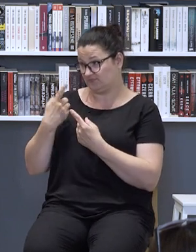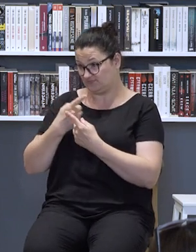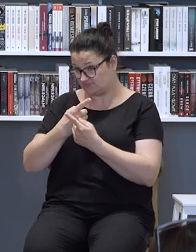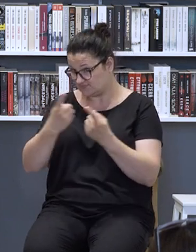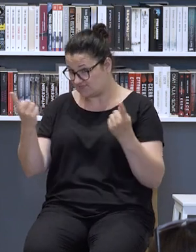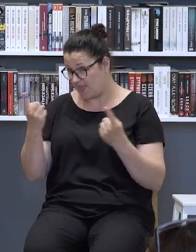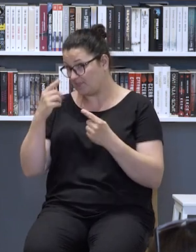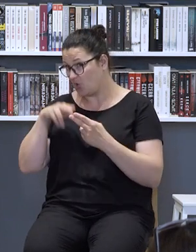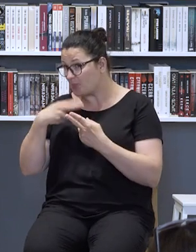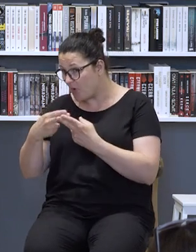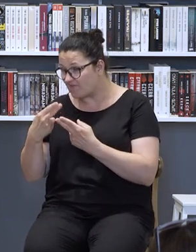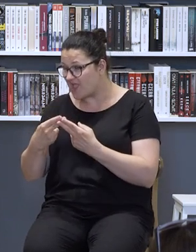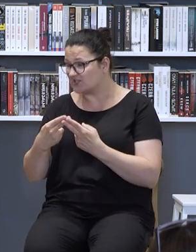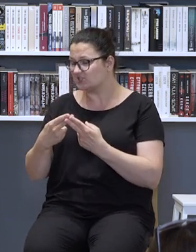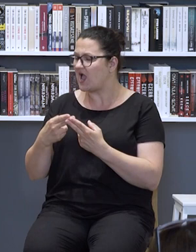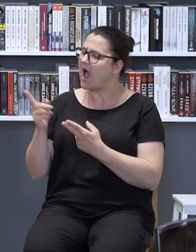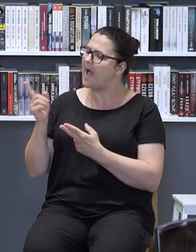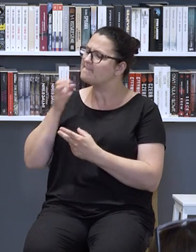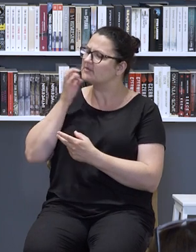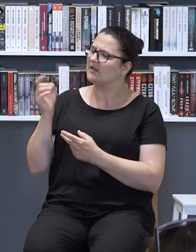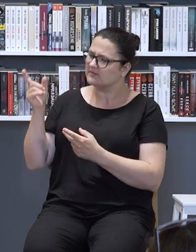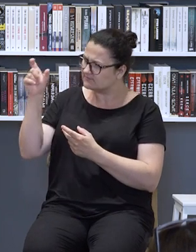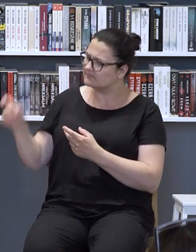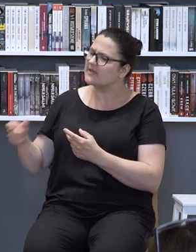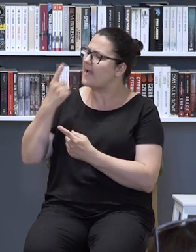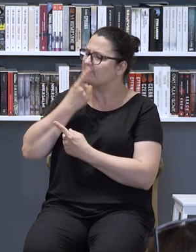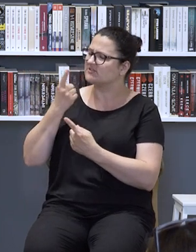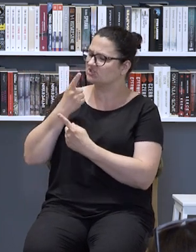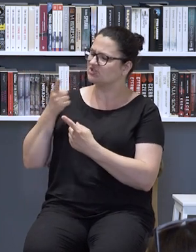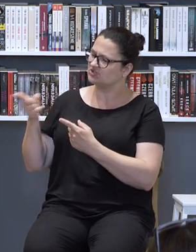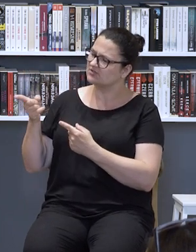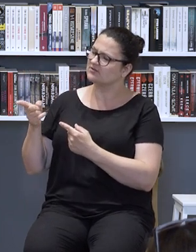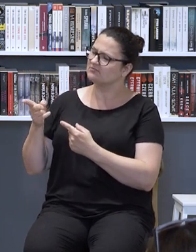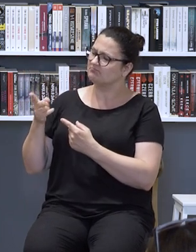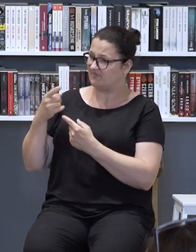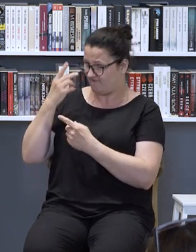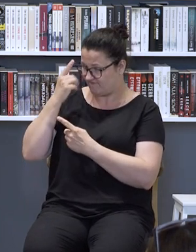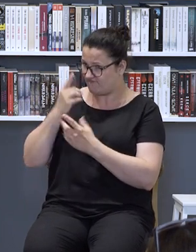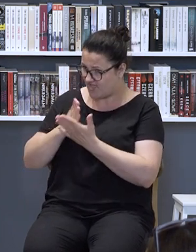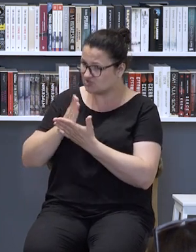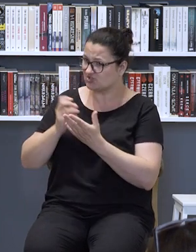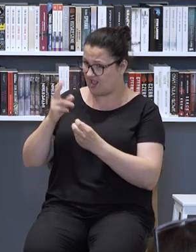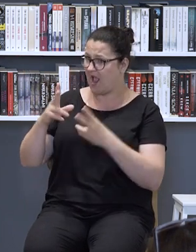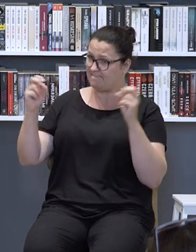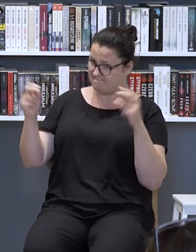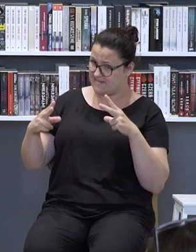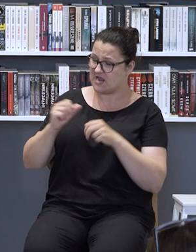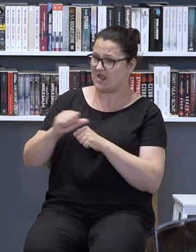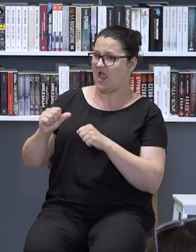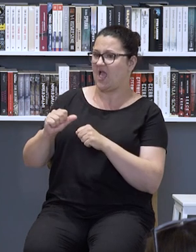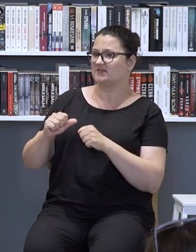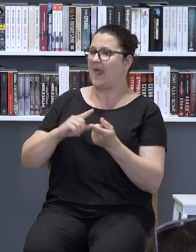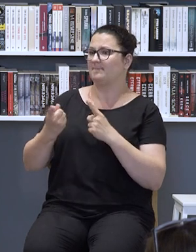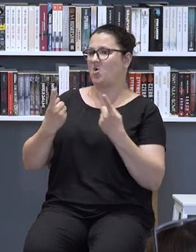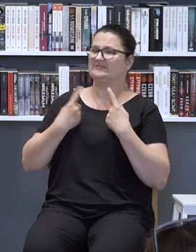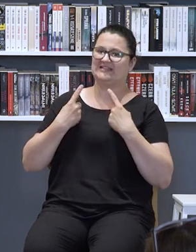odpowiedział. Ale jakie sama ty masz nastawienie? Wierzysz w jakiś taki determinizm, czy jakieś fatum, czy też może sami sobie wszystko